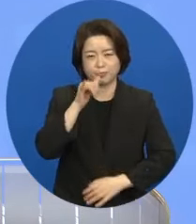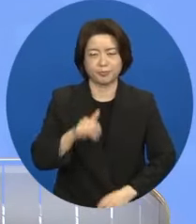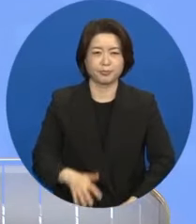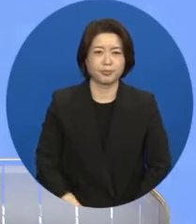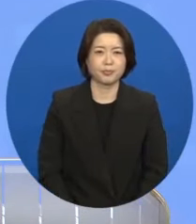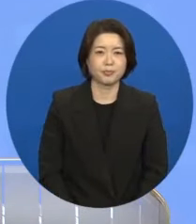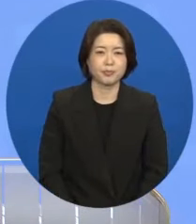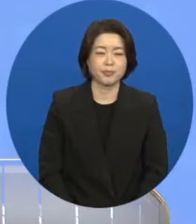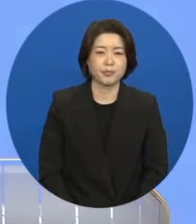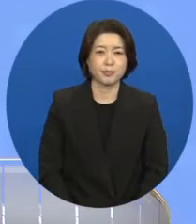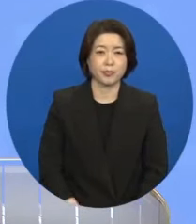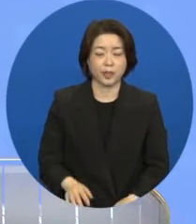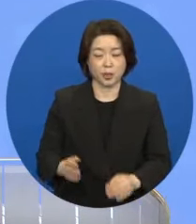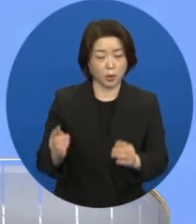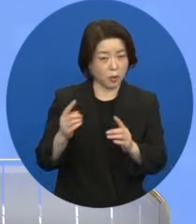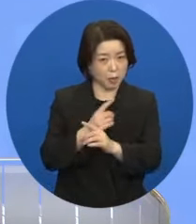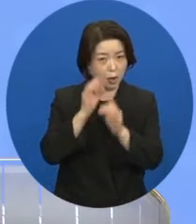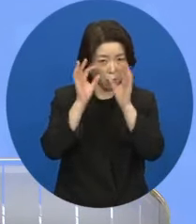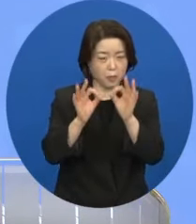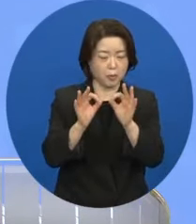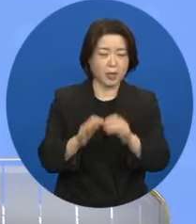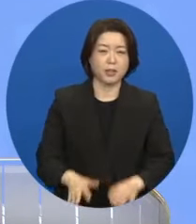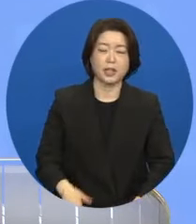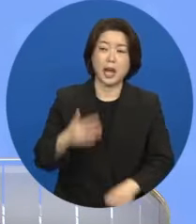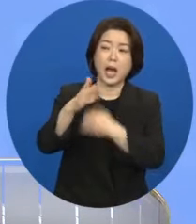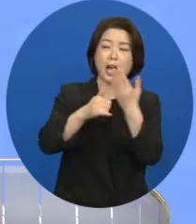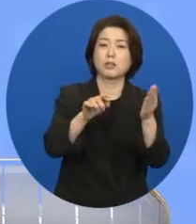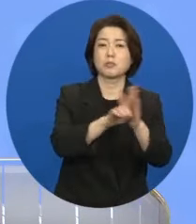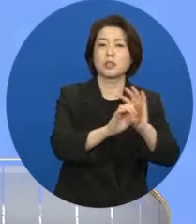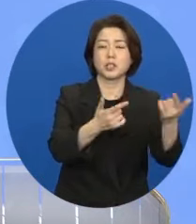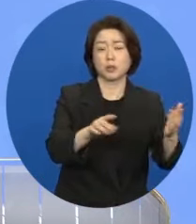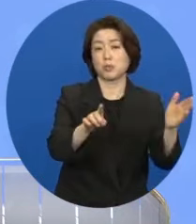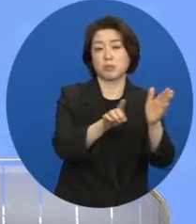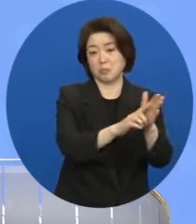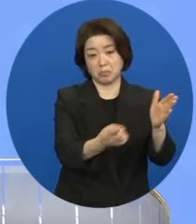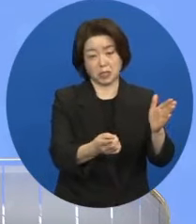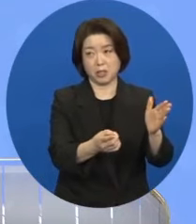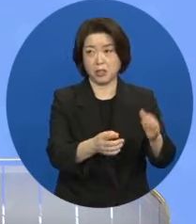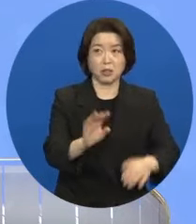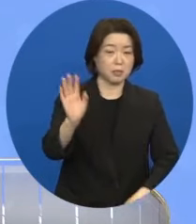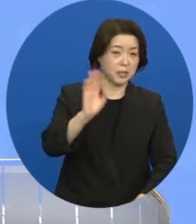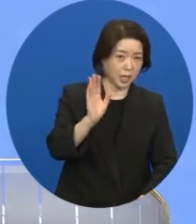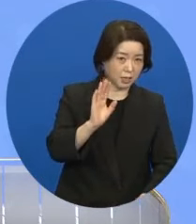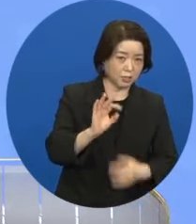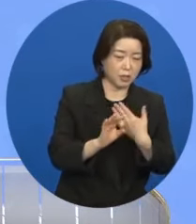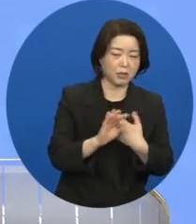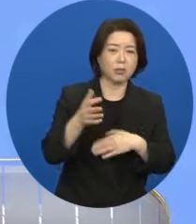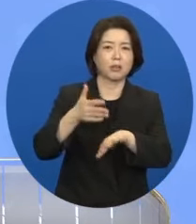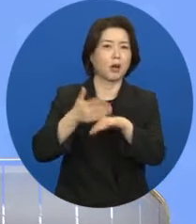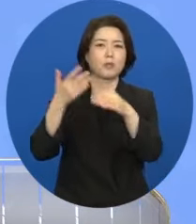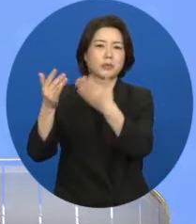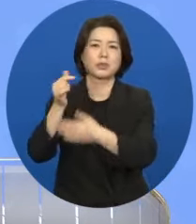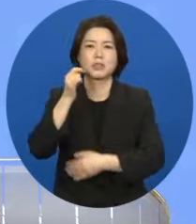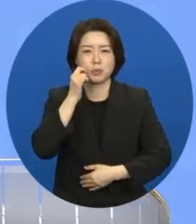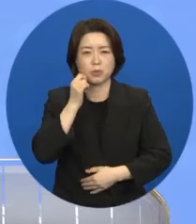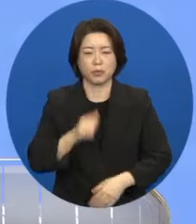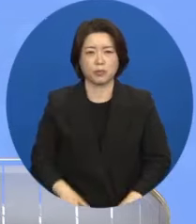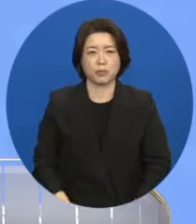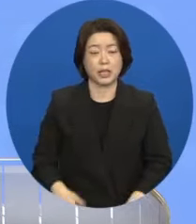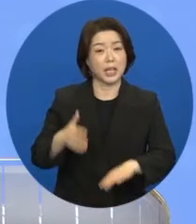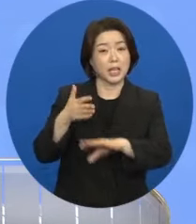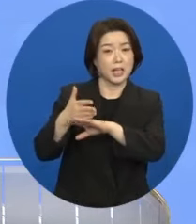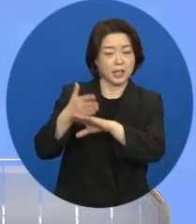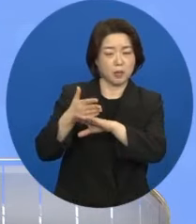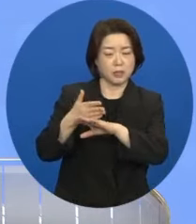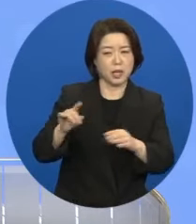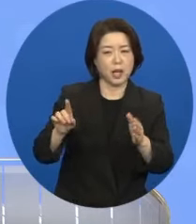것입니다 뒤집어서 말하면 하나님을 믿지 않고 신뢰하지 않으면 여러분 감사할 수 없습니다이 감사라는